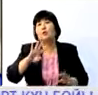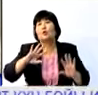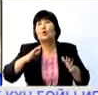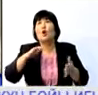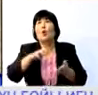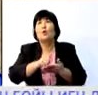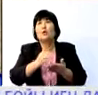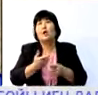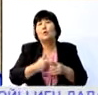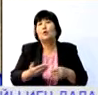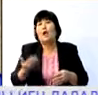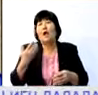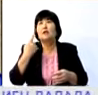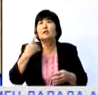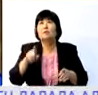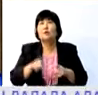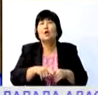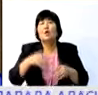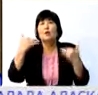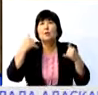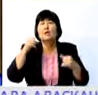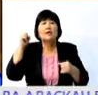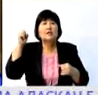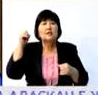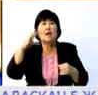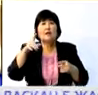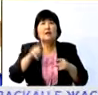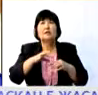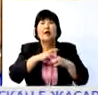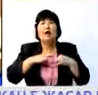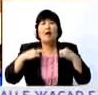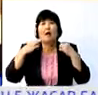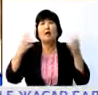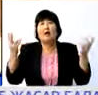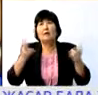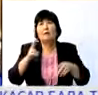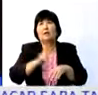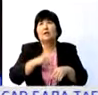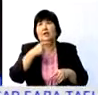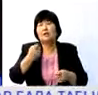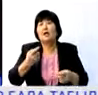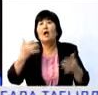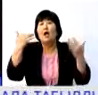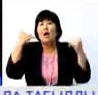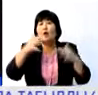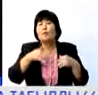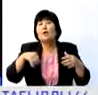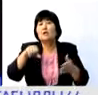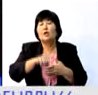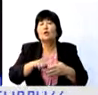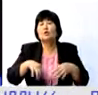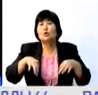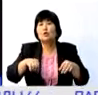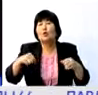үлгерді. Мұның алдын алудың бір жолы төрт түлікке жарық шағылыстыратын алқа орнату, дейді тәртіп сақшылары. Малдардың қатысуымен жол көлік